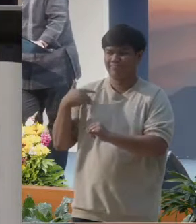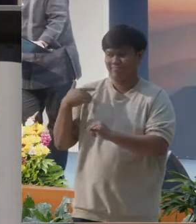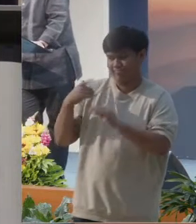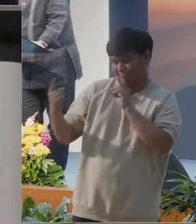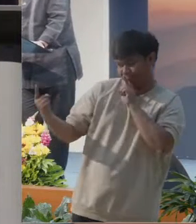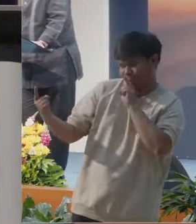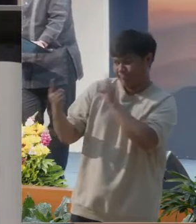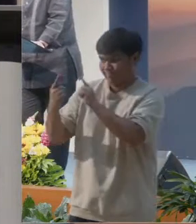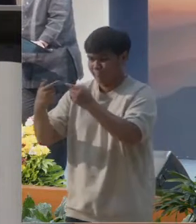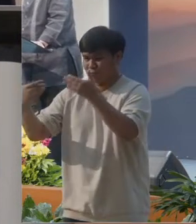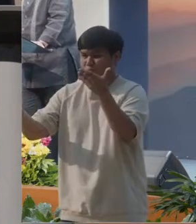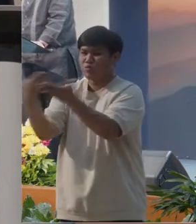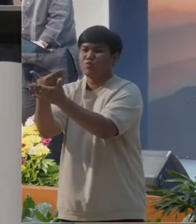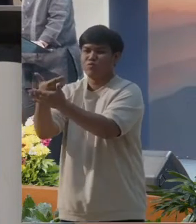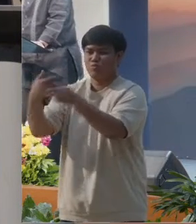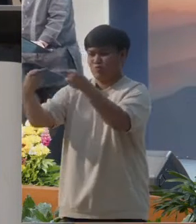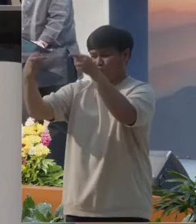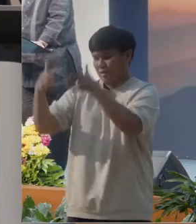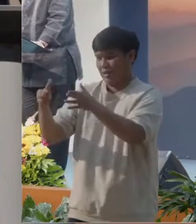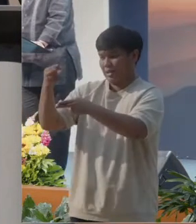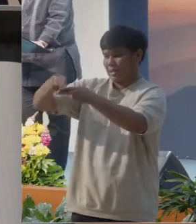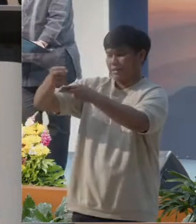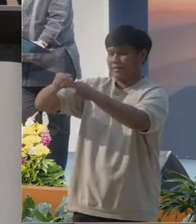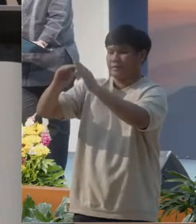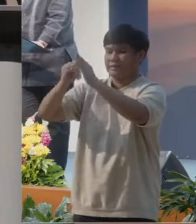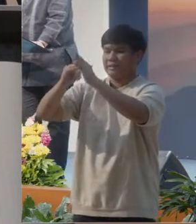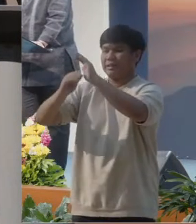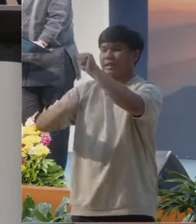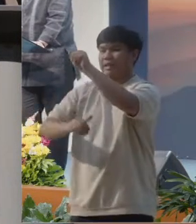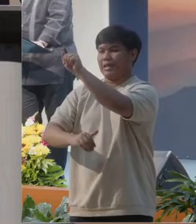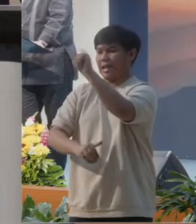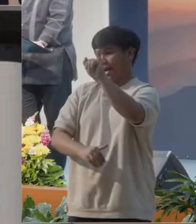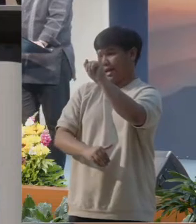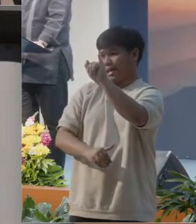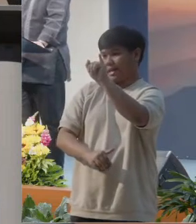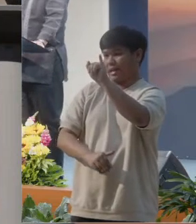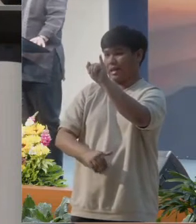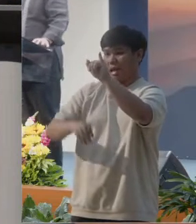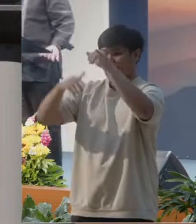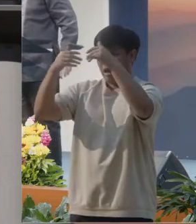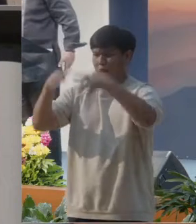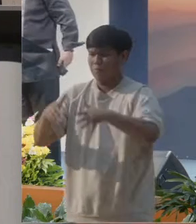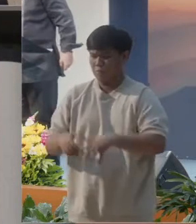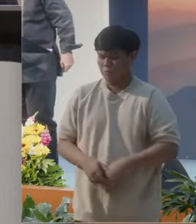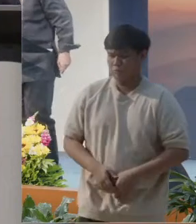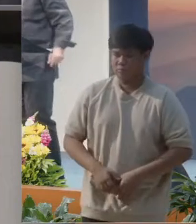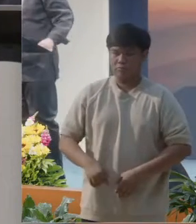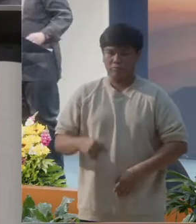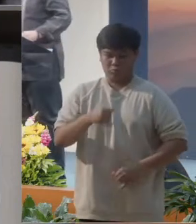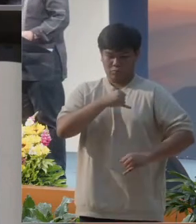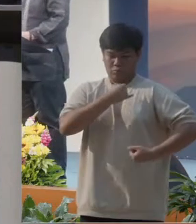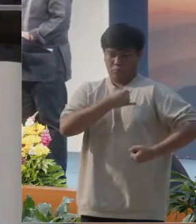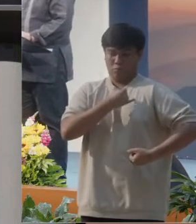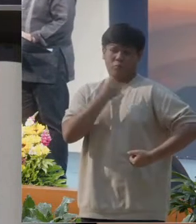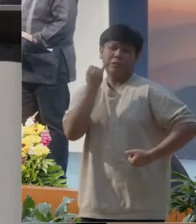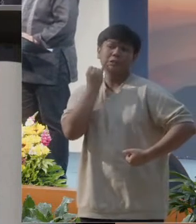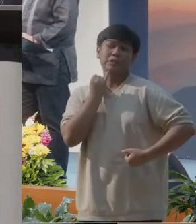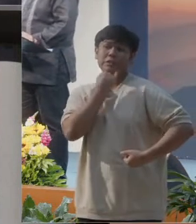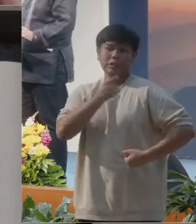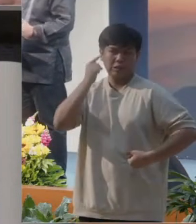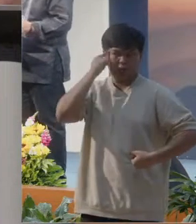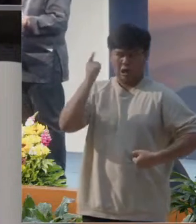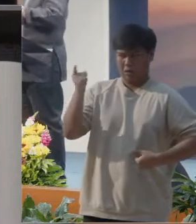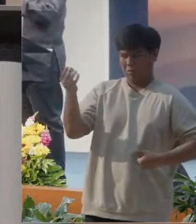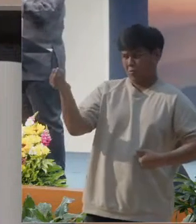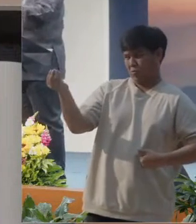Ai. At dahil nagkaroon po ng maling pananaw sa kanila